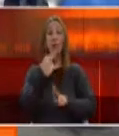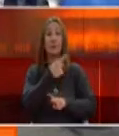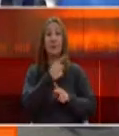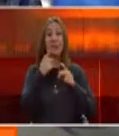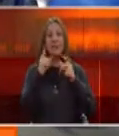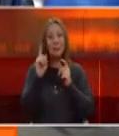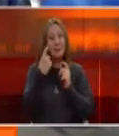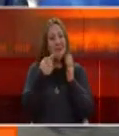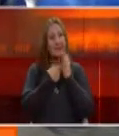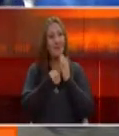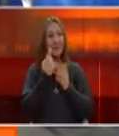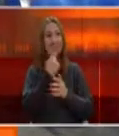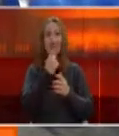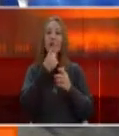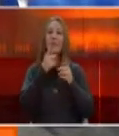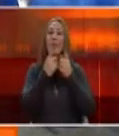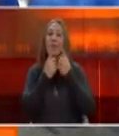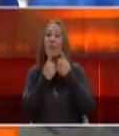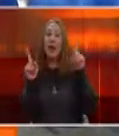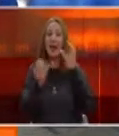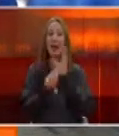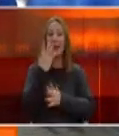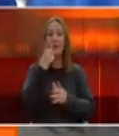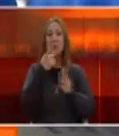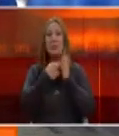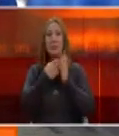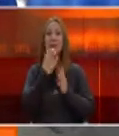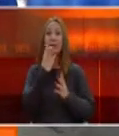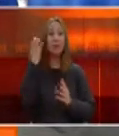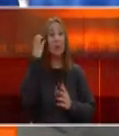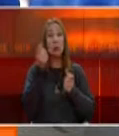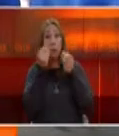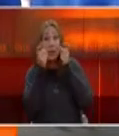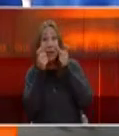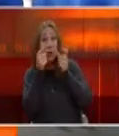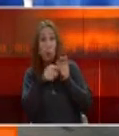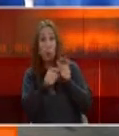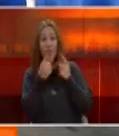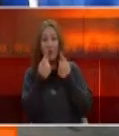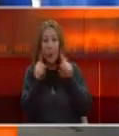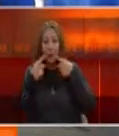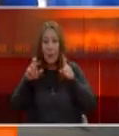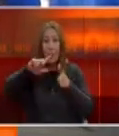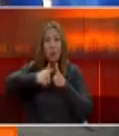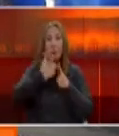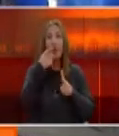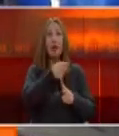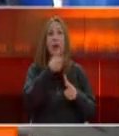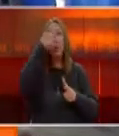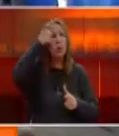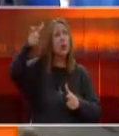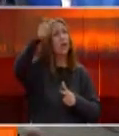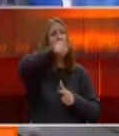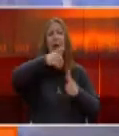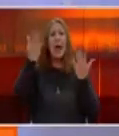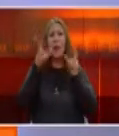simge isimlerinden biri. Biz fark yaratanlarda şuna çok dikkat ediyoruz. Sabancı Vakfı da çok dikkat ediyor. Farklı projeler. Türkiye'nin her yerinden